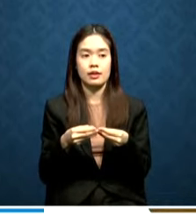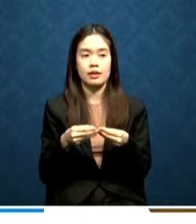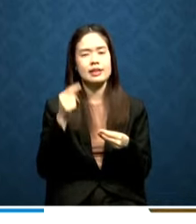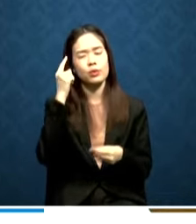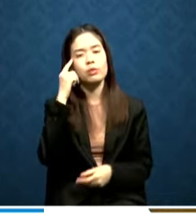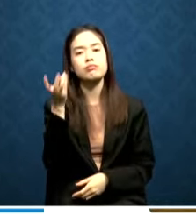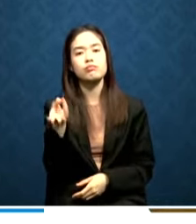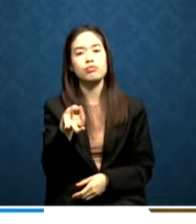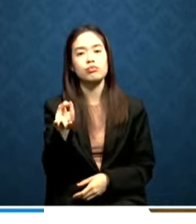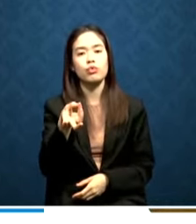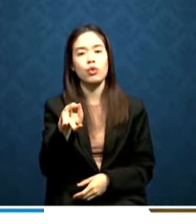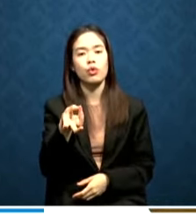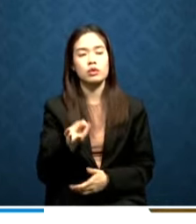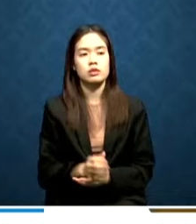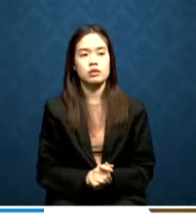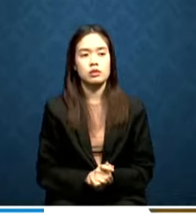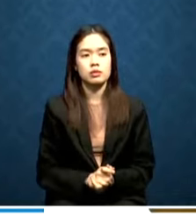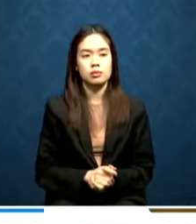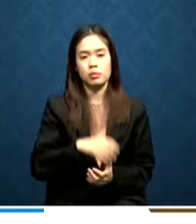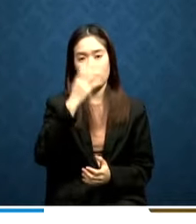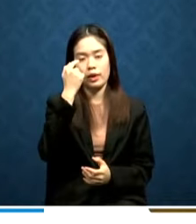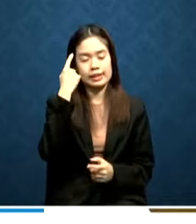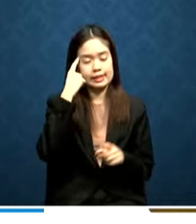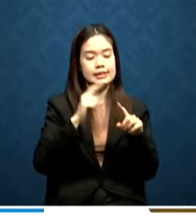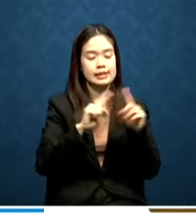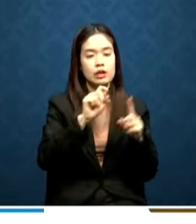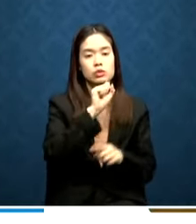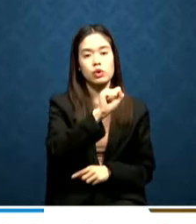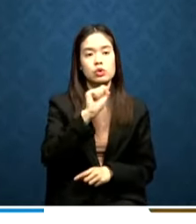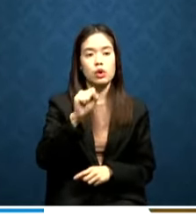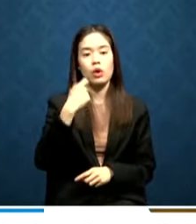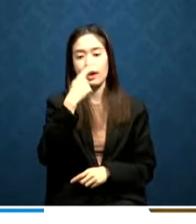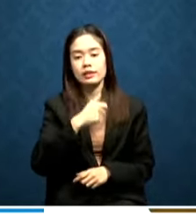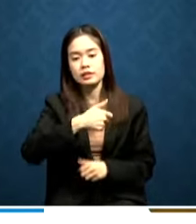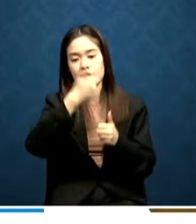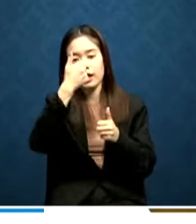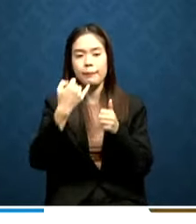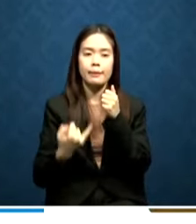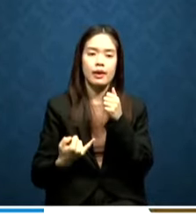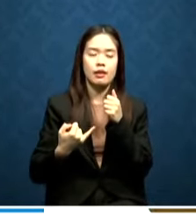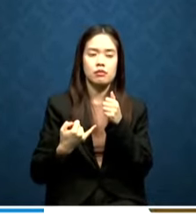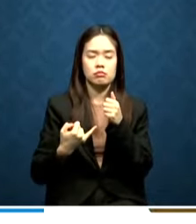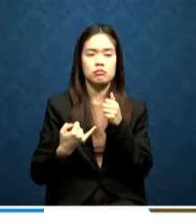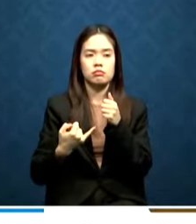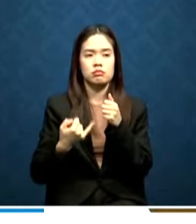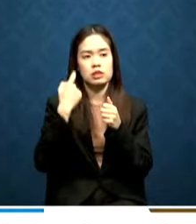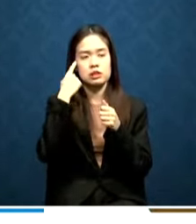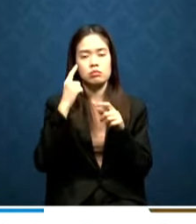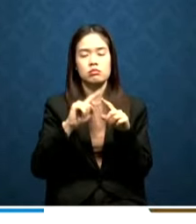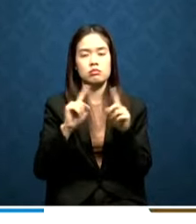ะน้อยเพราะว่าการต่อสู้ไม่เหมือนกับการเลือกตั้งส.ส.ที่ว่าใครชนะใครแพ้ตรงนี้น่าจะเป็น